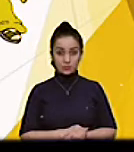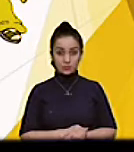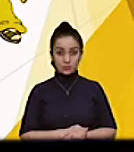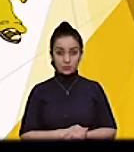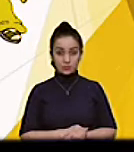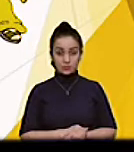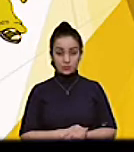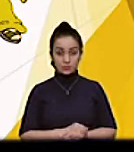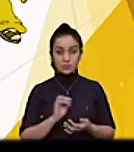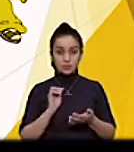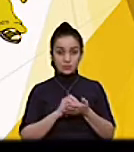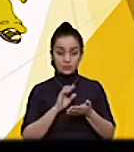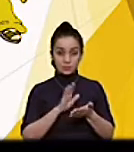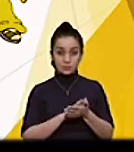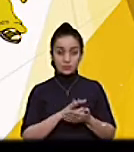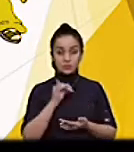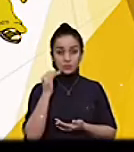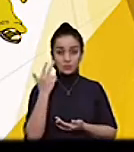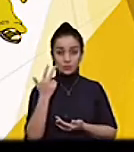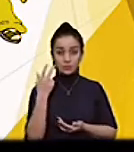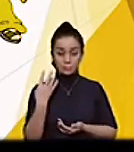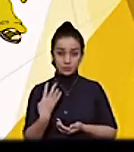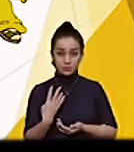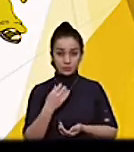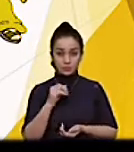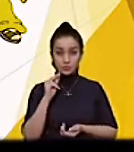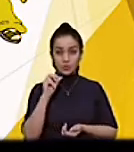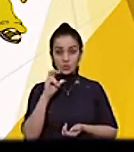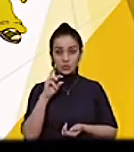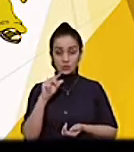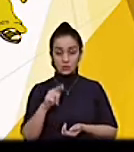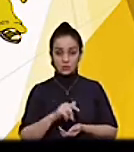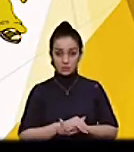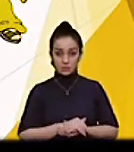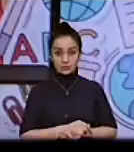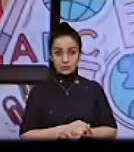Отлично. Записываем 3 четвертые части.